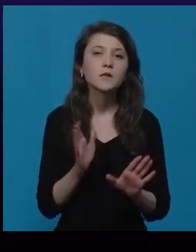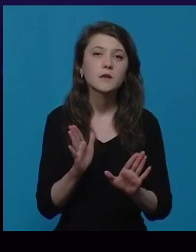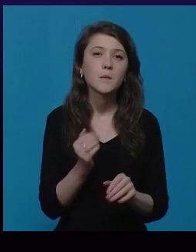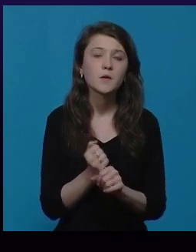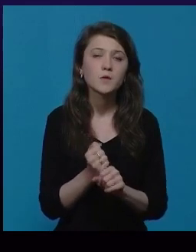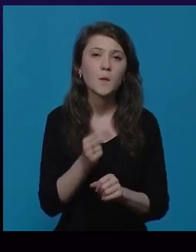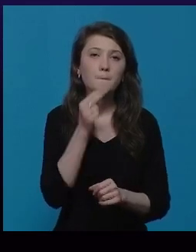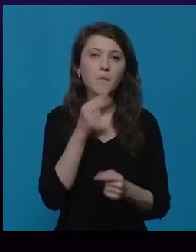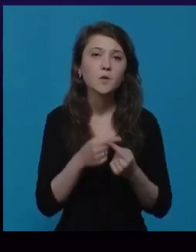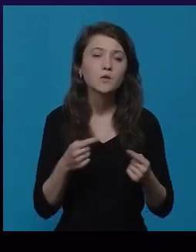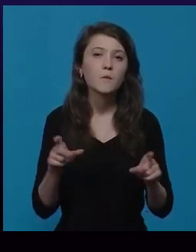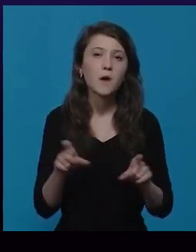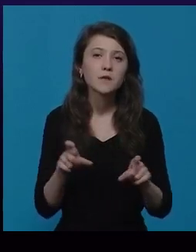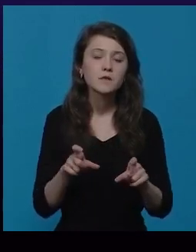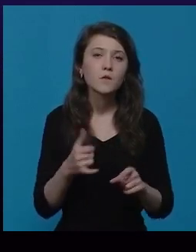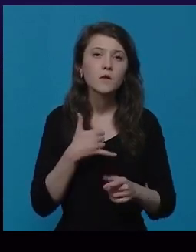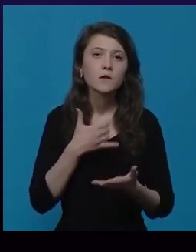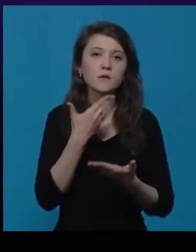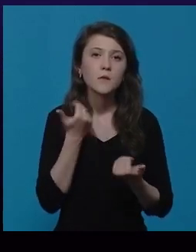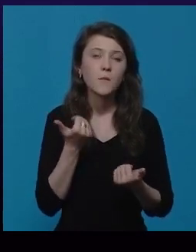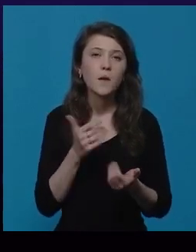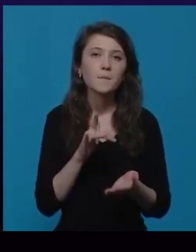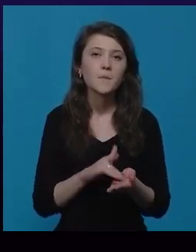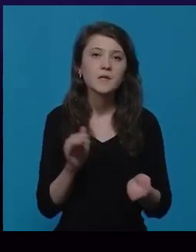люди можуть, ну, у нас нема містечок, нема